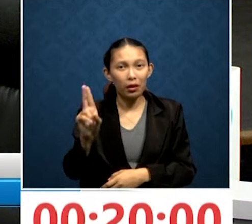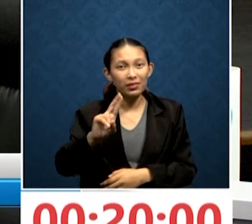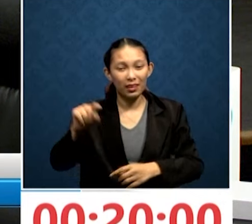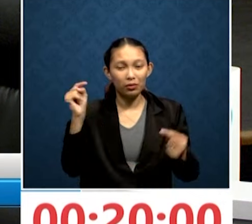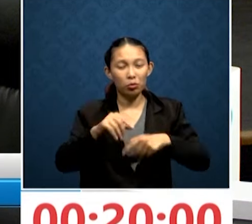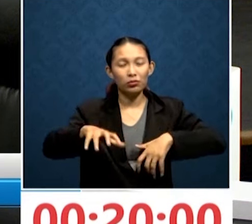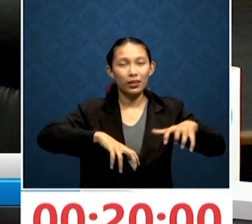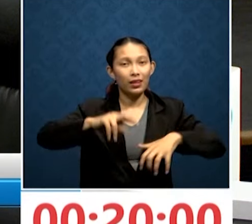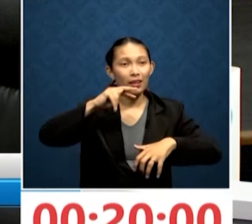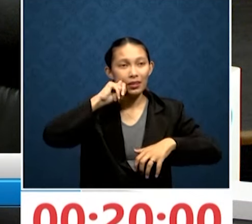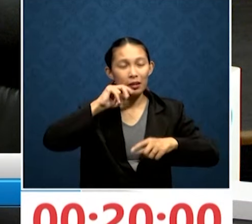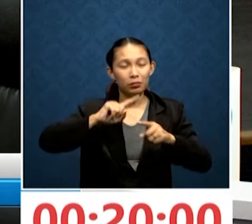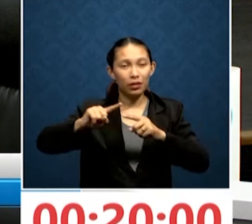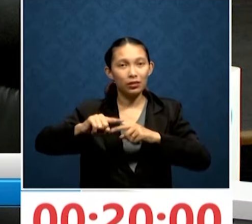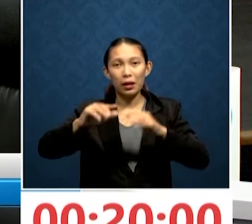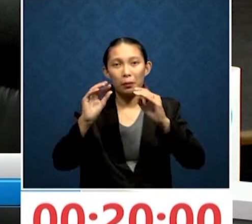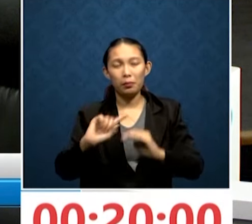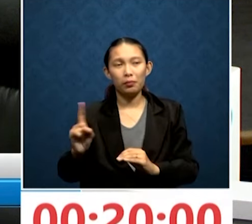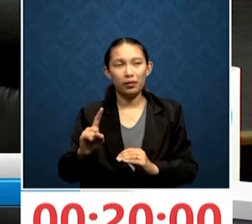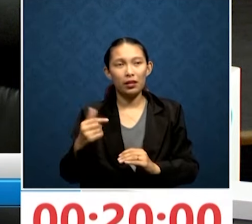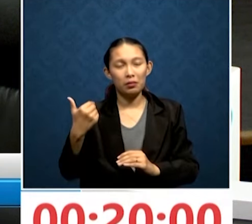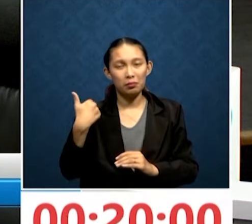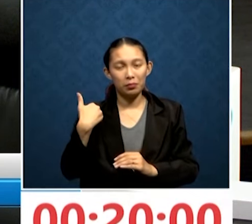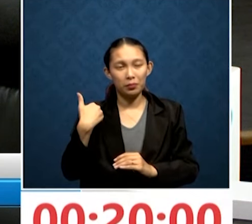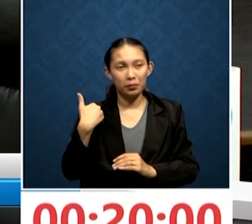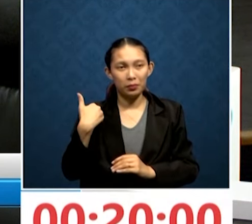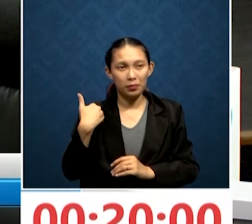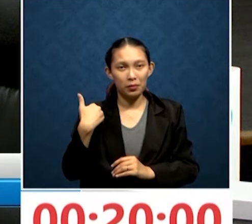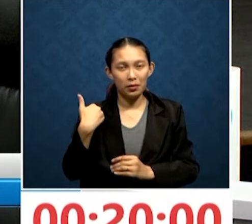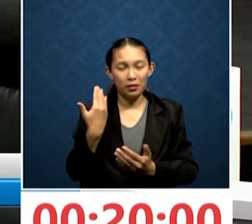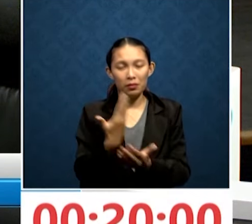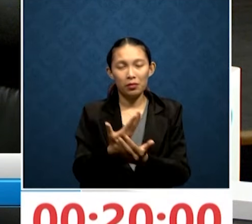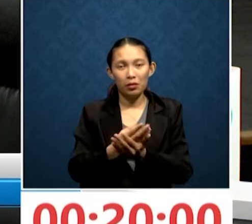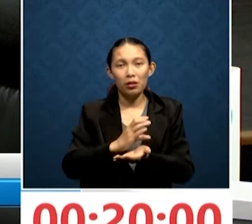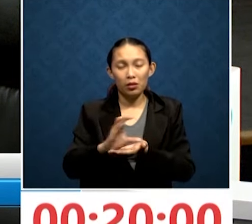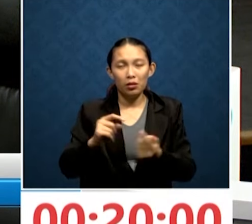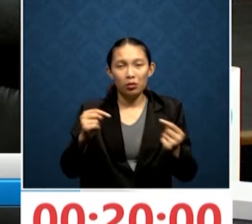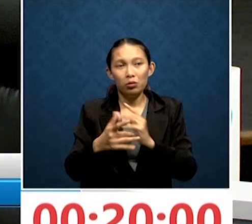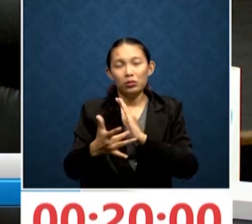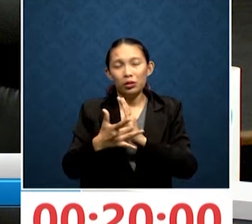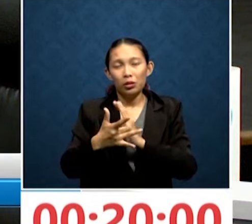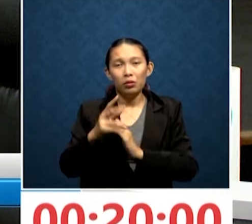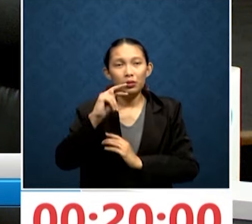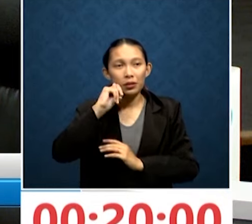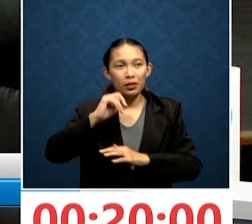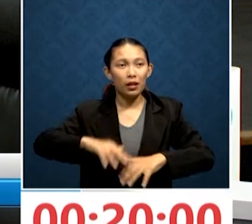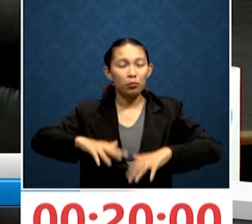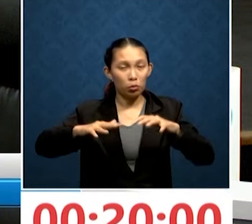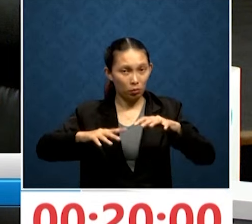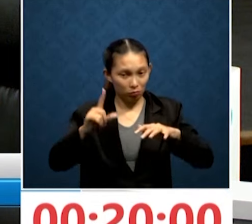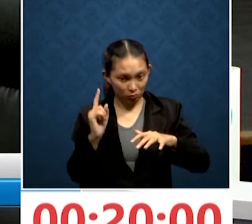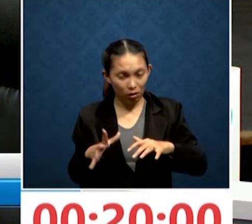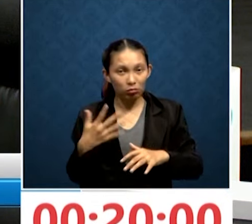ริหารจัดการน้ำท่วมอย่างไรและมีการลงทุนในระบบเทคโนโลยีนี้หรือไ